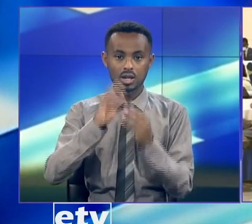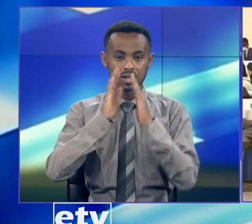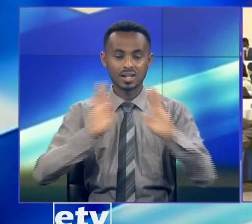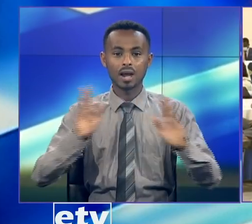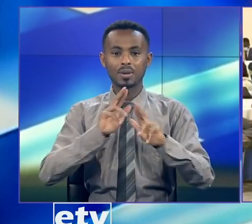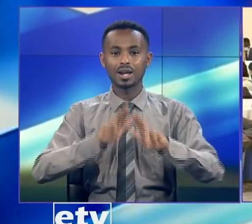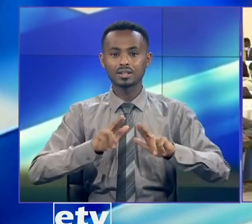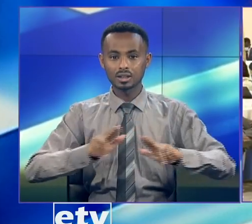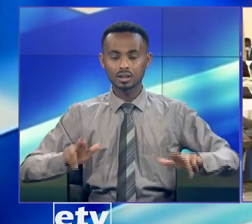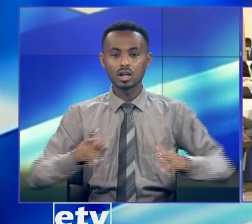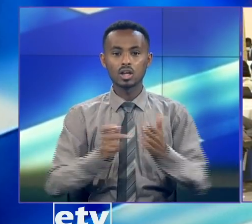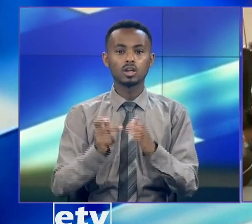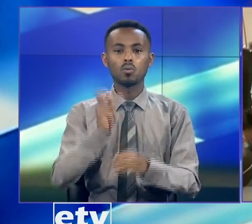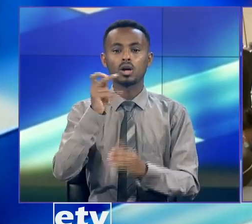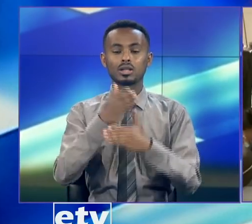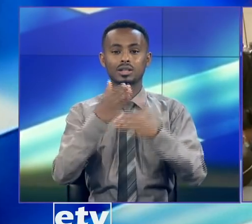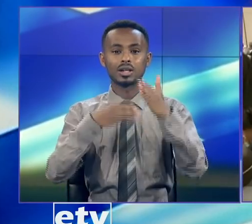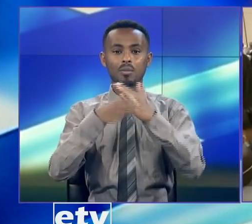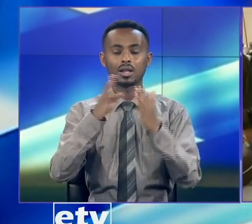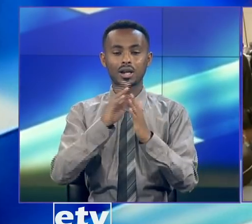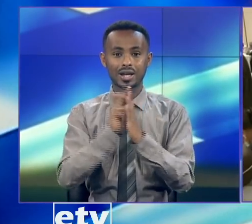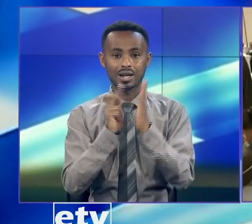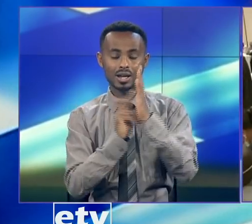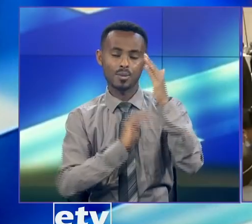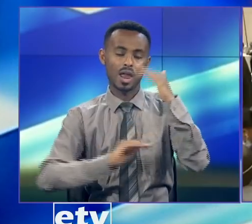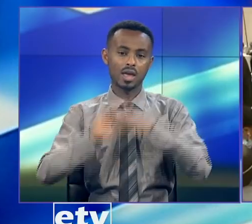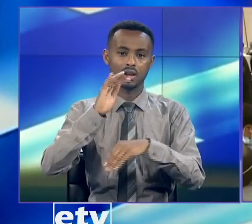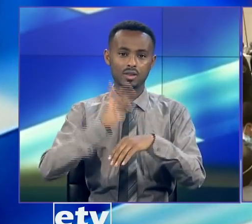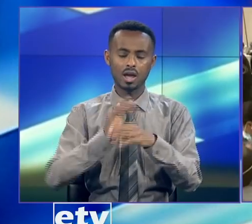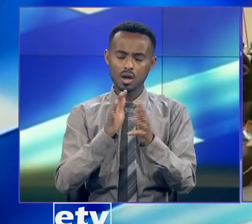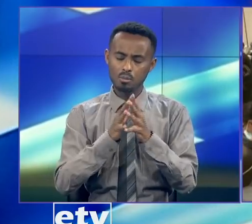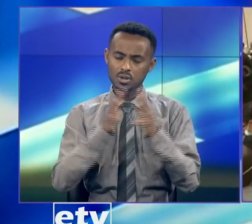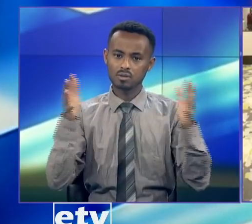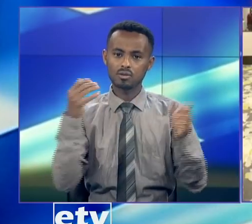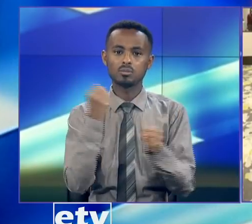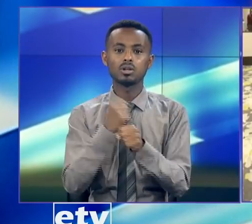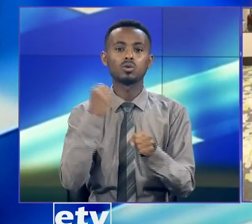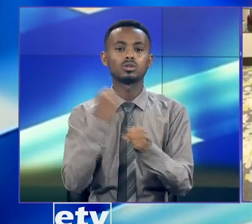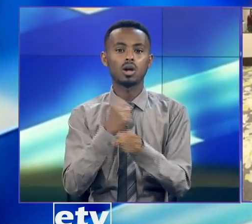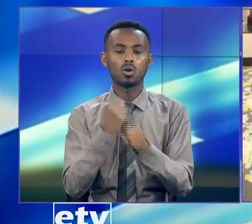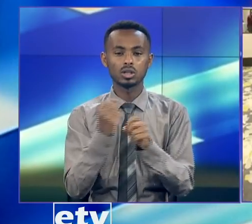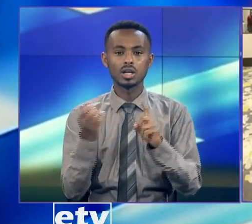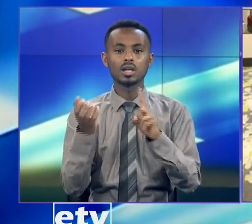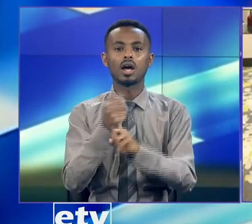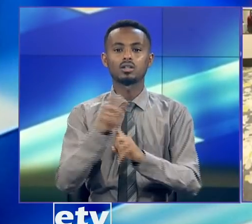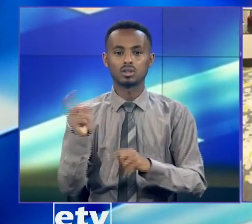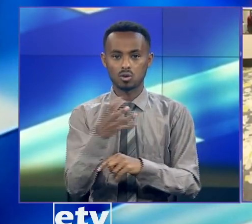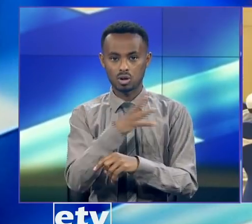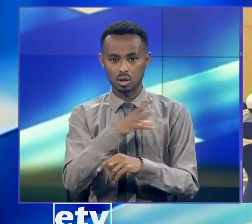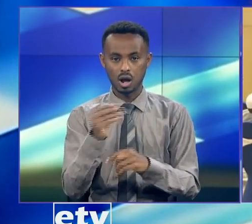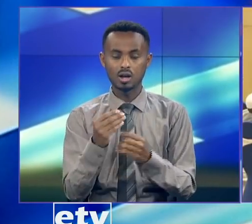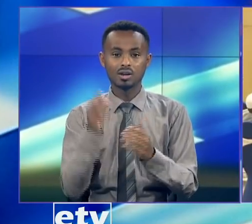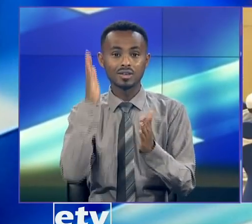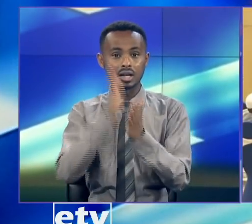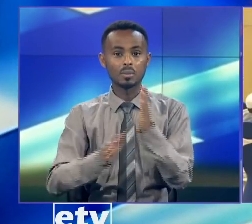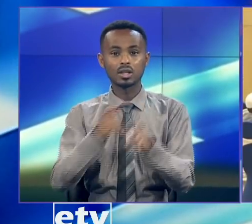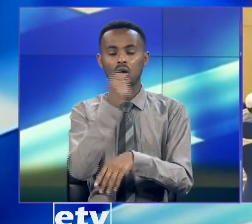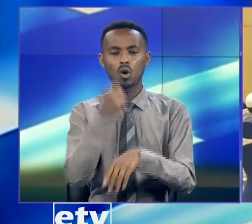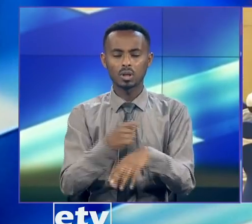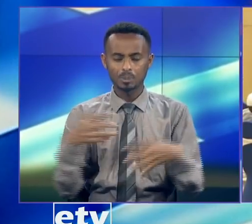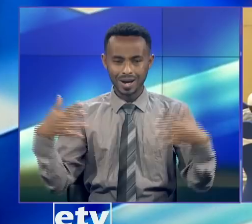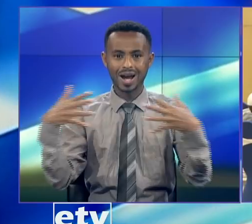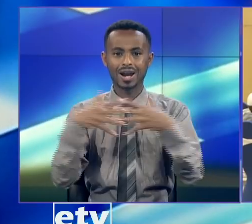የሰላምና ጸጥታ የዴሞክራሲ ግንባታና የሕግ የበላይነት ላይ በሰፊው የሚሰሩ ስራዎችን ያዘ እንደሆነና ፈጻሚ ተቋማት